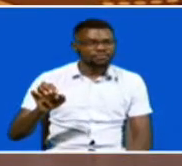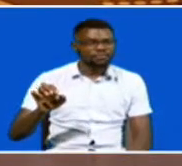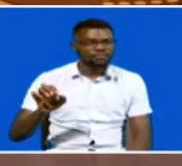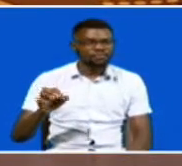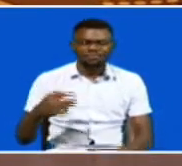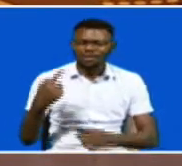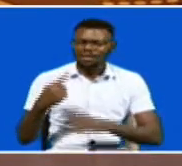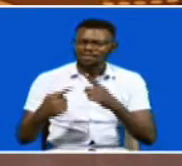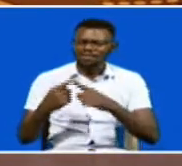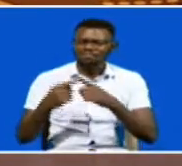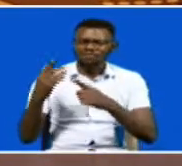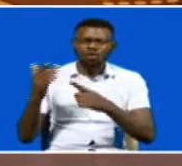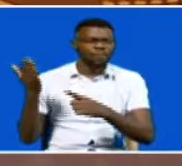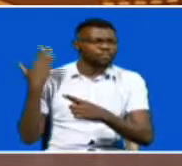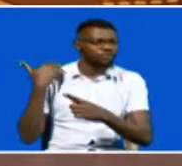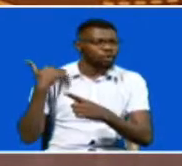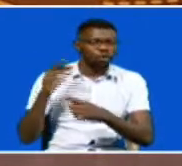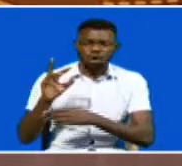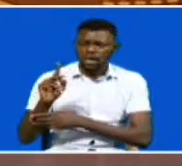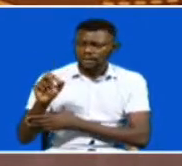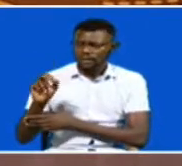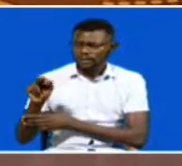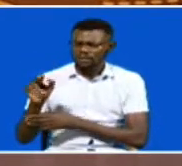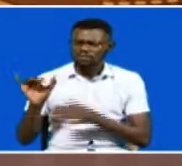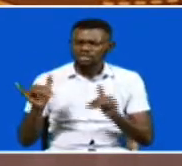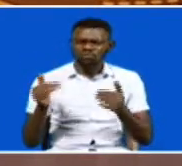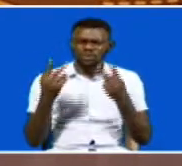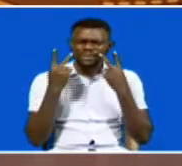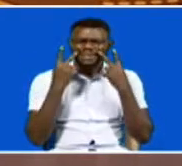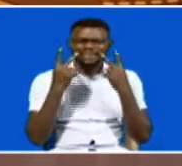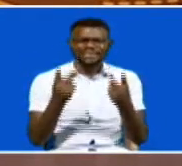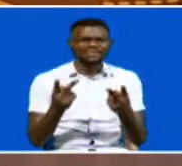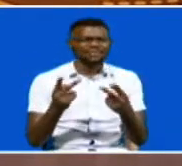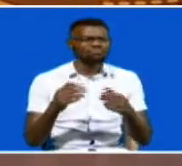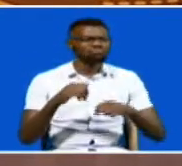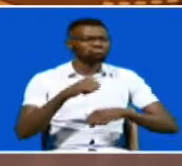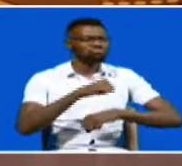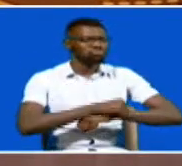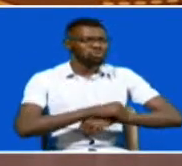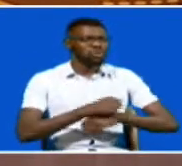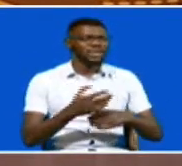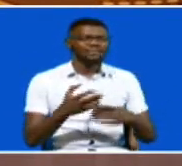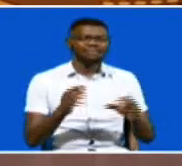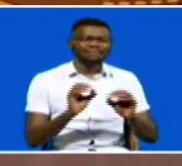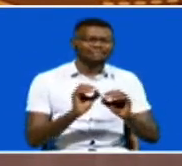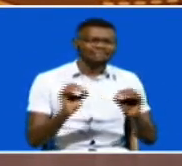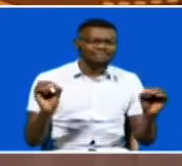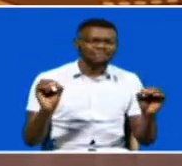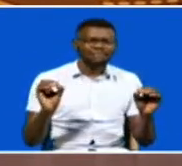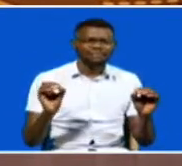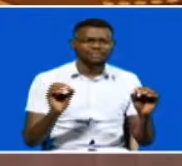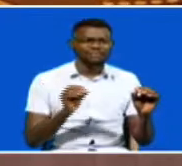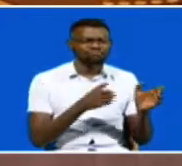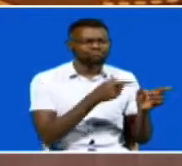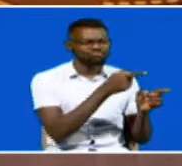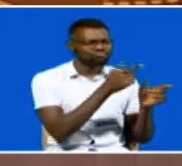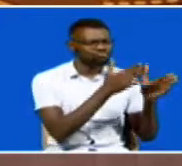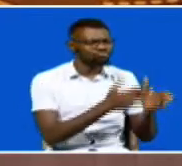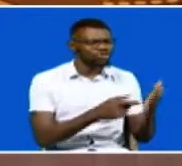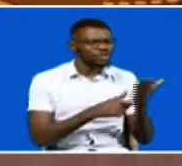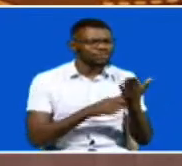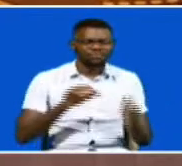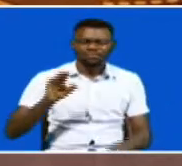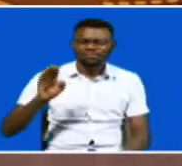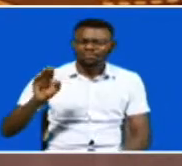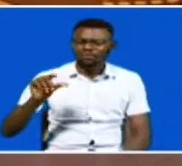miaka minne iliyopita KTN News iliangazia masaibu ya kukosa karo kwa mwanafunzi Bushra Ahmed Sheik, mwanafunzi kutoka